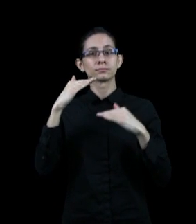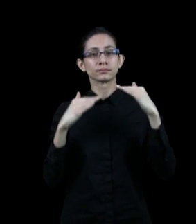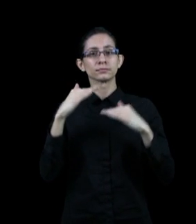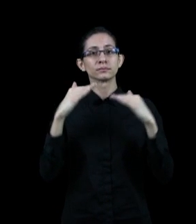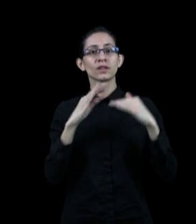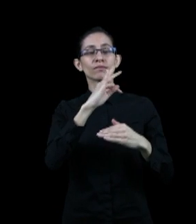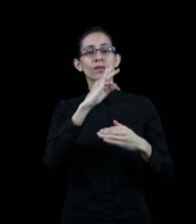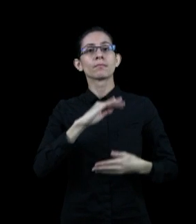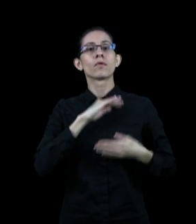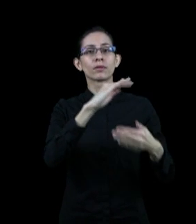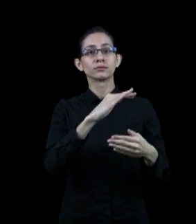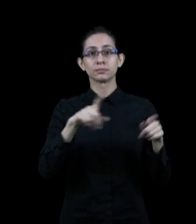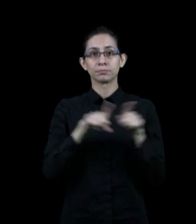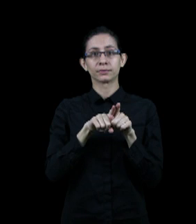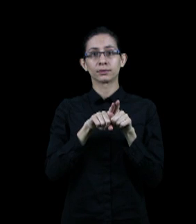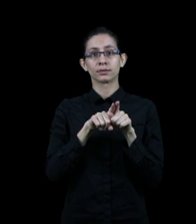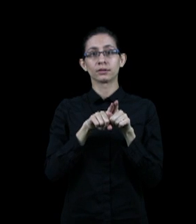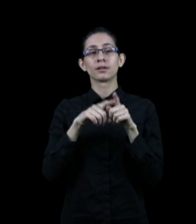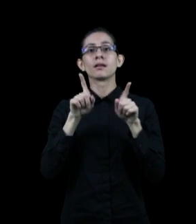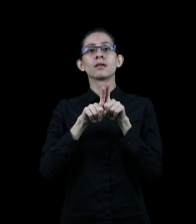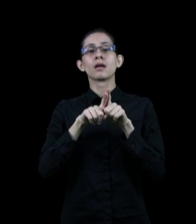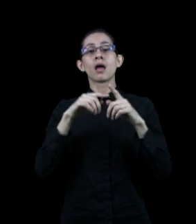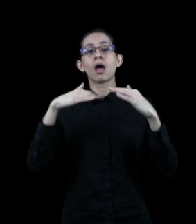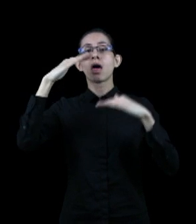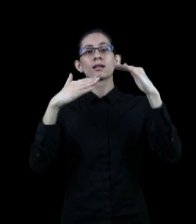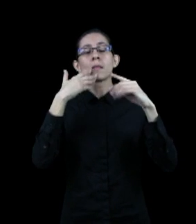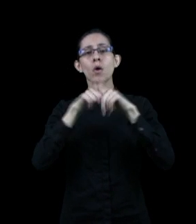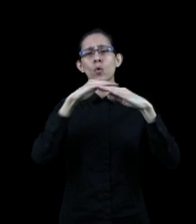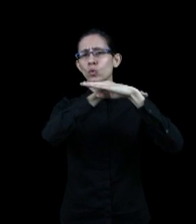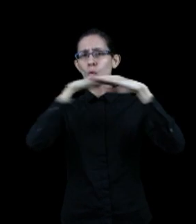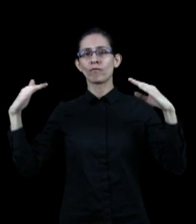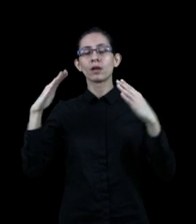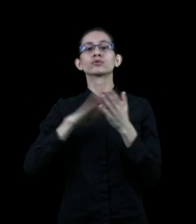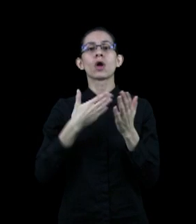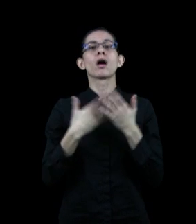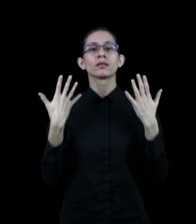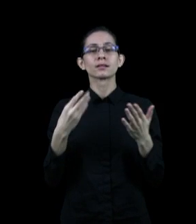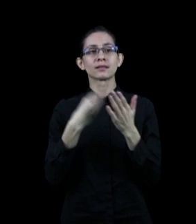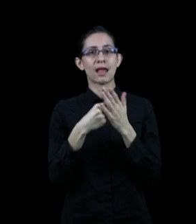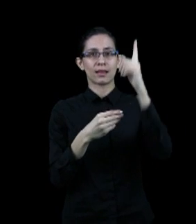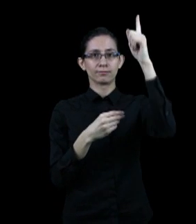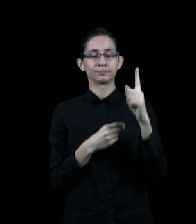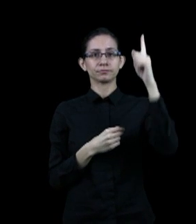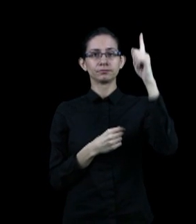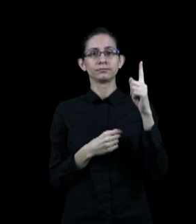Na przykład doskonale nieelastyczna. Niech to będzie cena